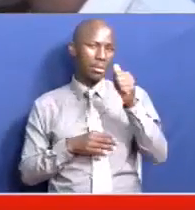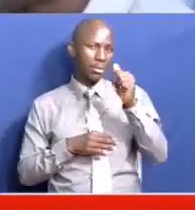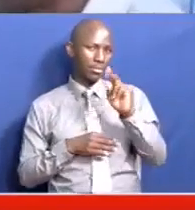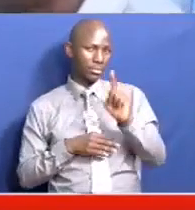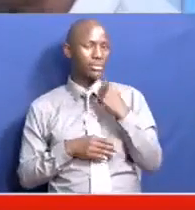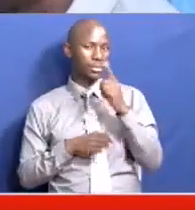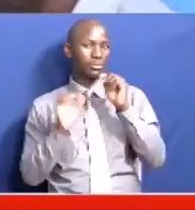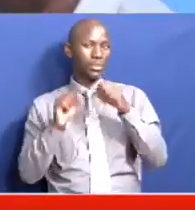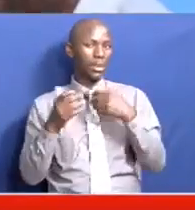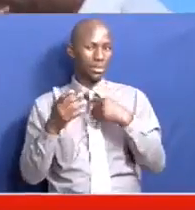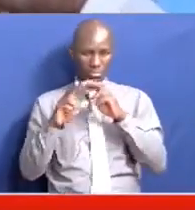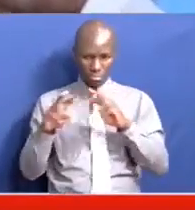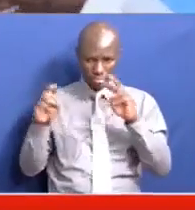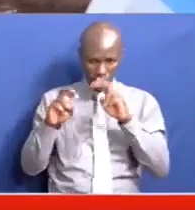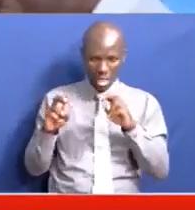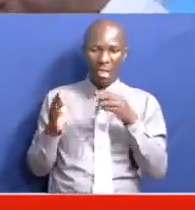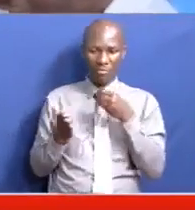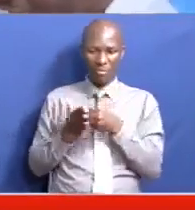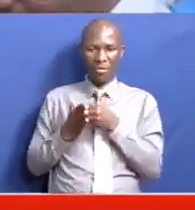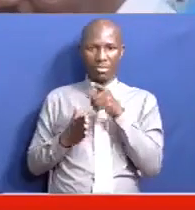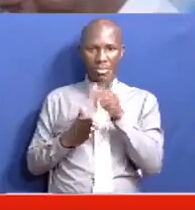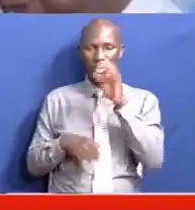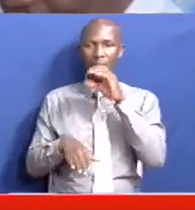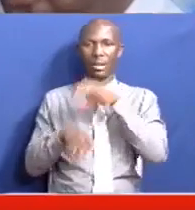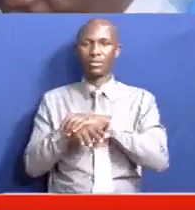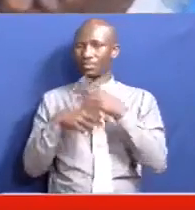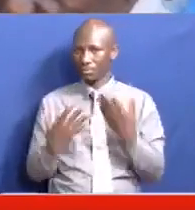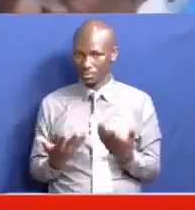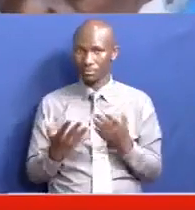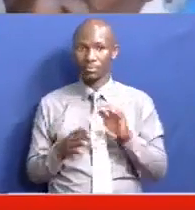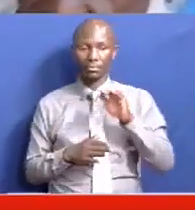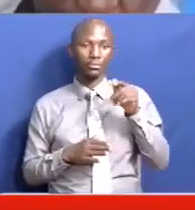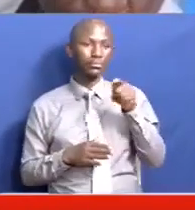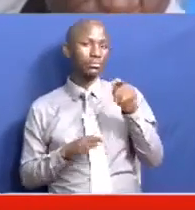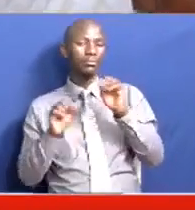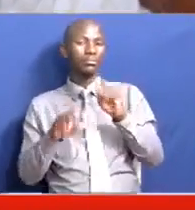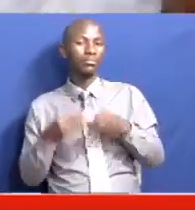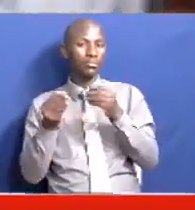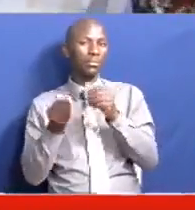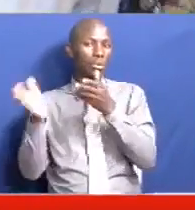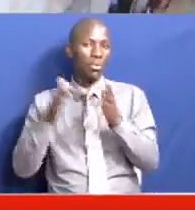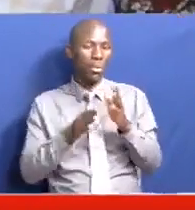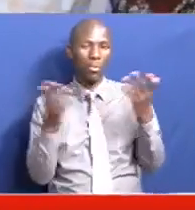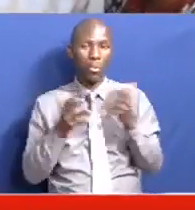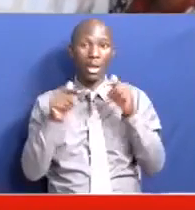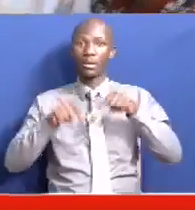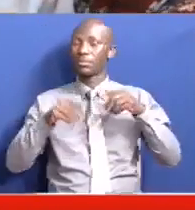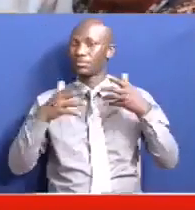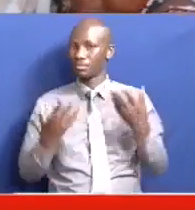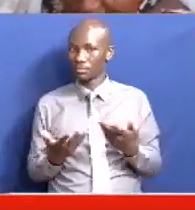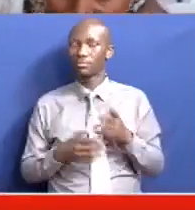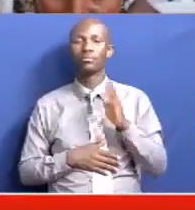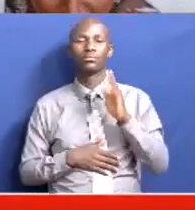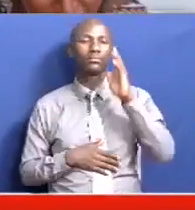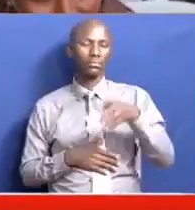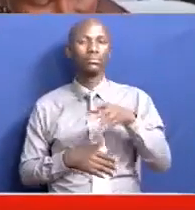takanani mabikia na kusisia ilobia ilame ukwata kaunti na kunenga mianya ya mbe wala umundi mewikia